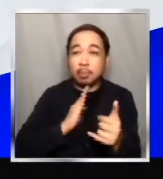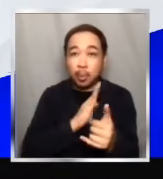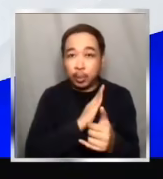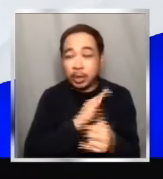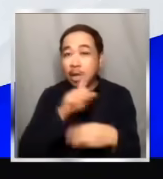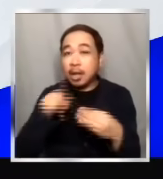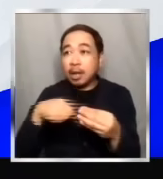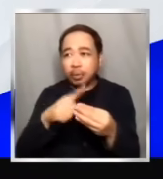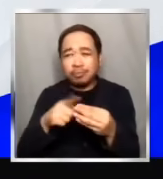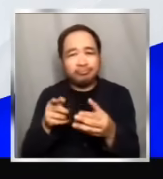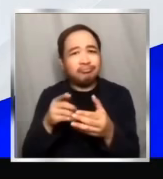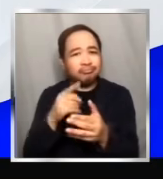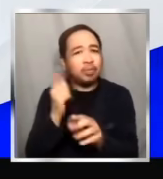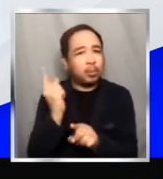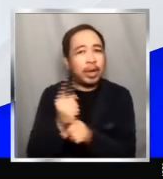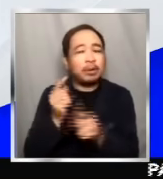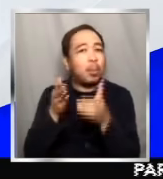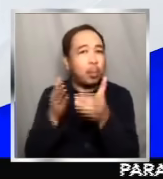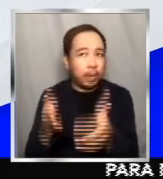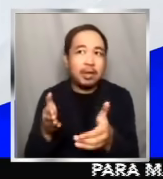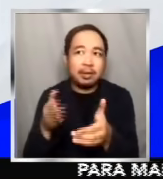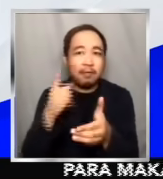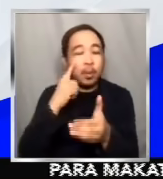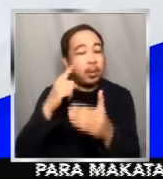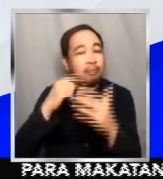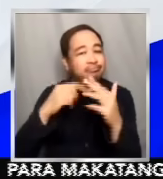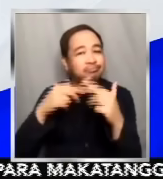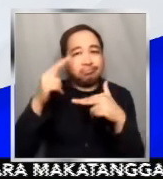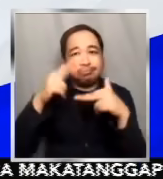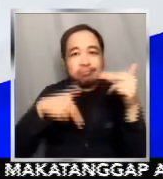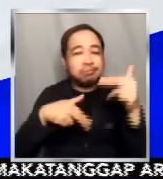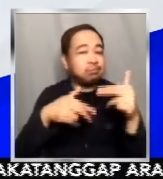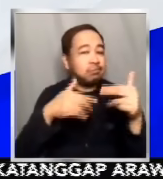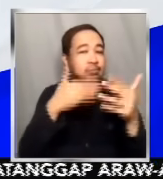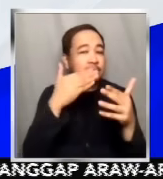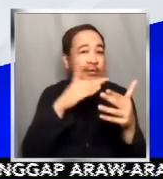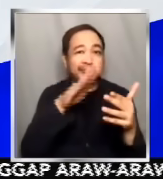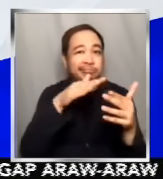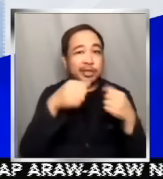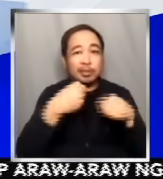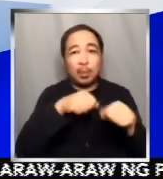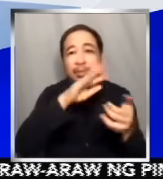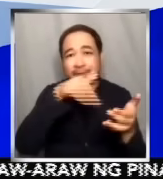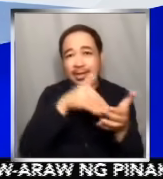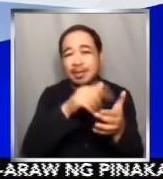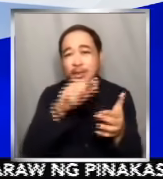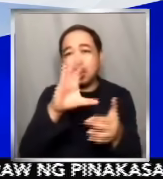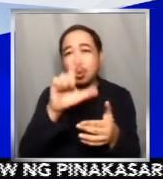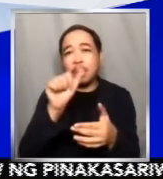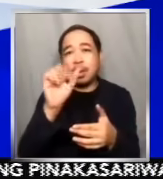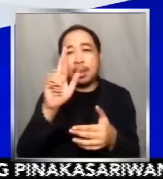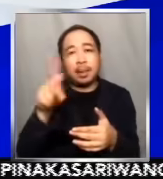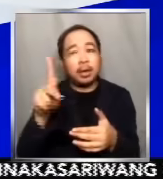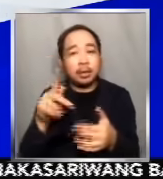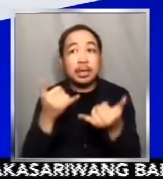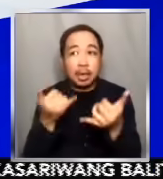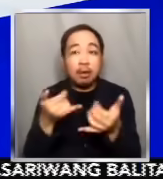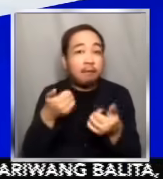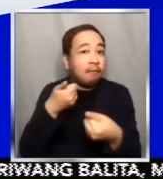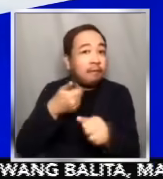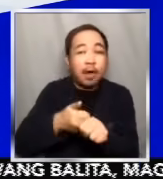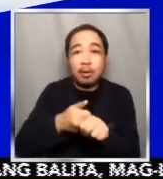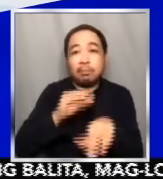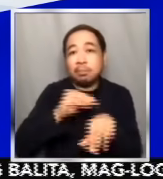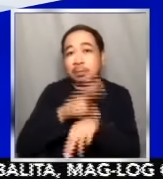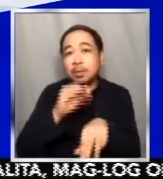daw idinaan ang konstruksyon ng mga pasilidad sa New Clark City. Nakabase raw ito sa payo ng Asian Development